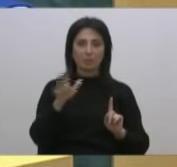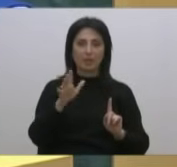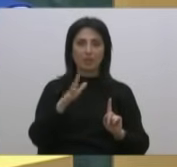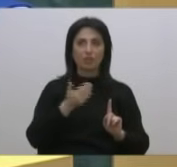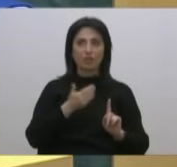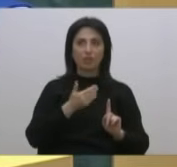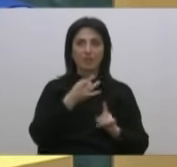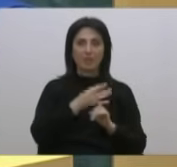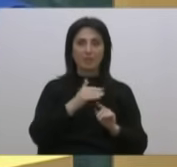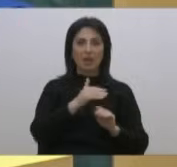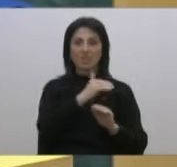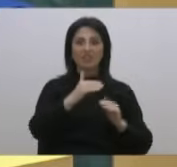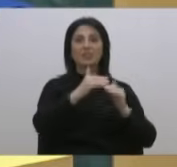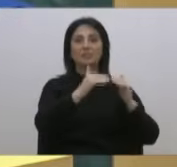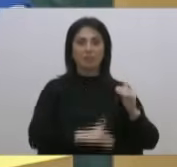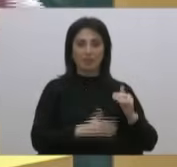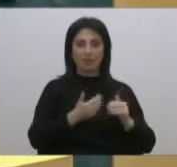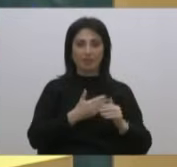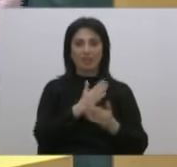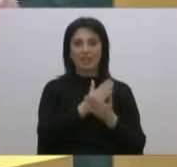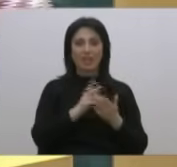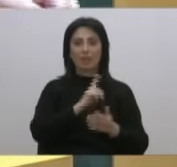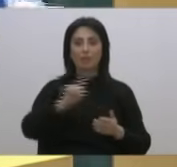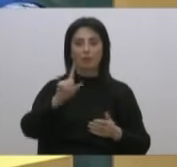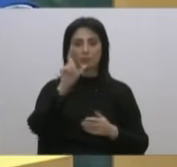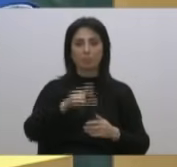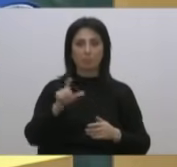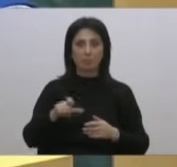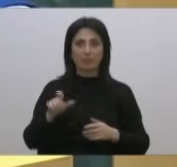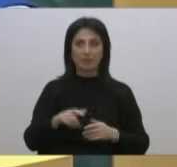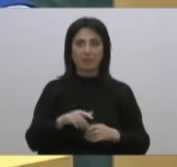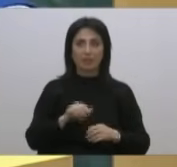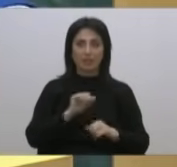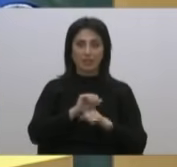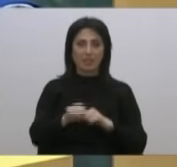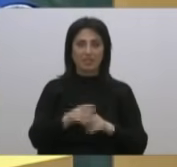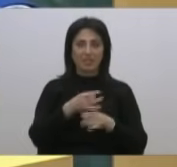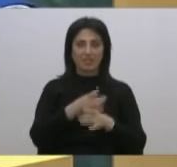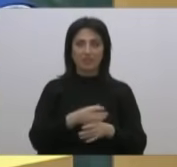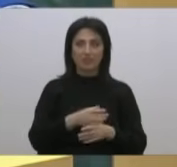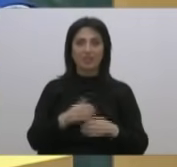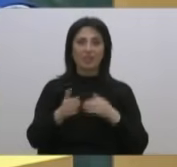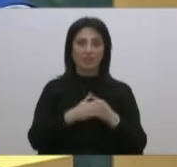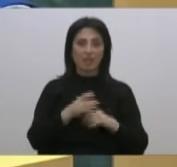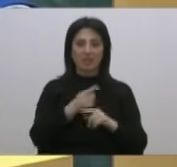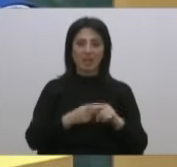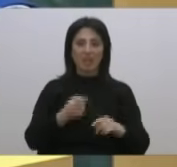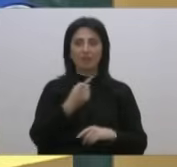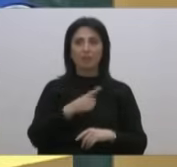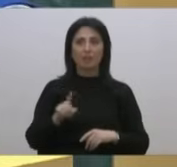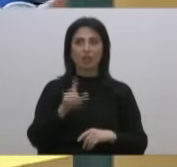ადამიანი ცხოვრობდა სიღარიბის ხარჯს მიღმა, 9 მილიონზე მეტი ადამიანმა დაძლია სიღარიბე და დაახლოებით 9